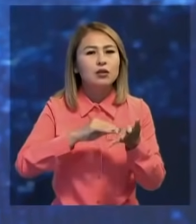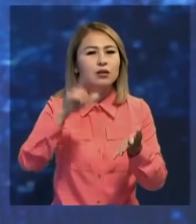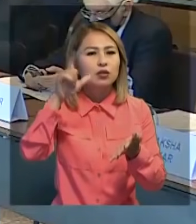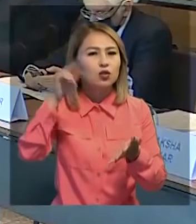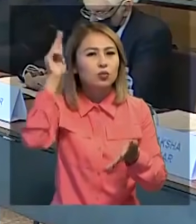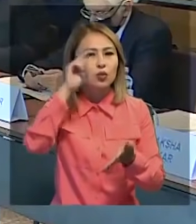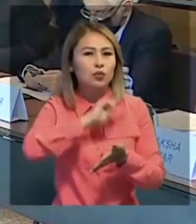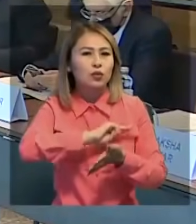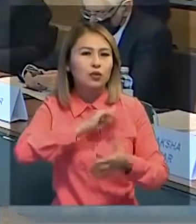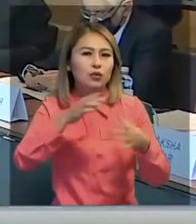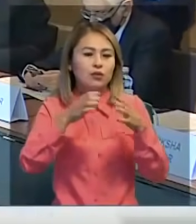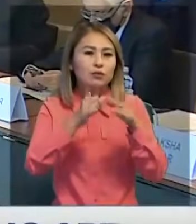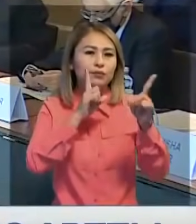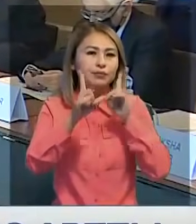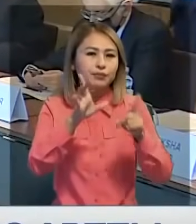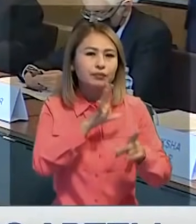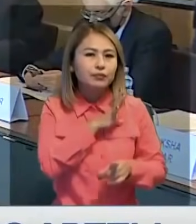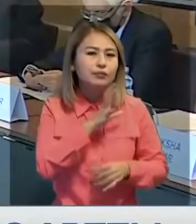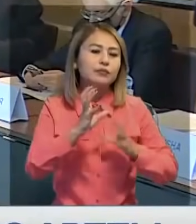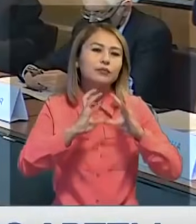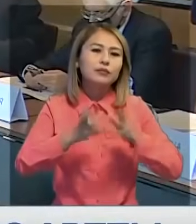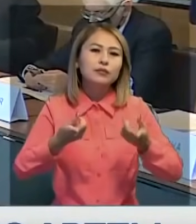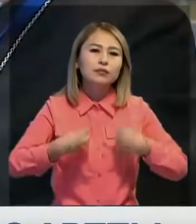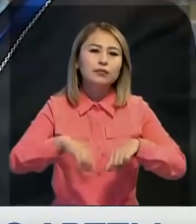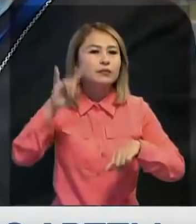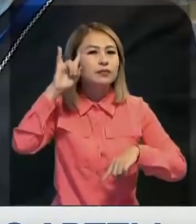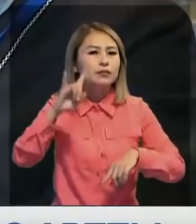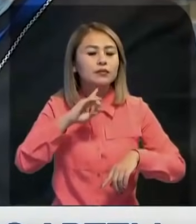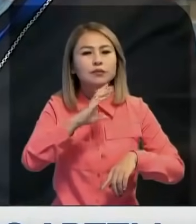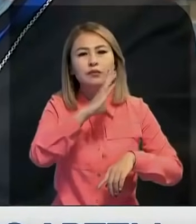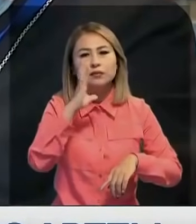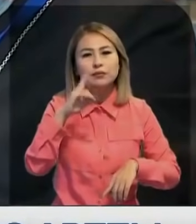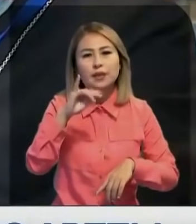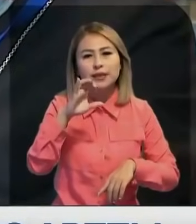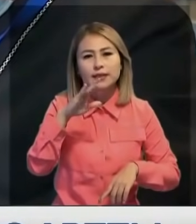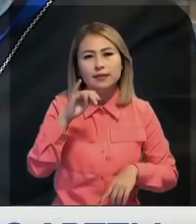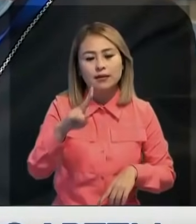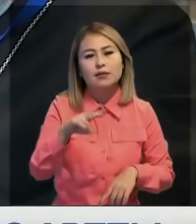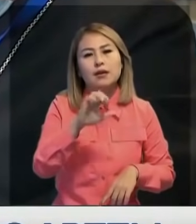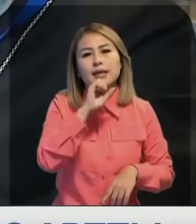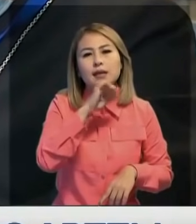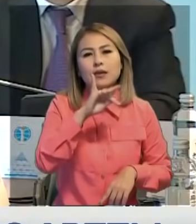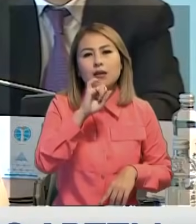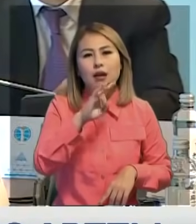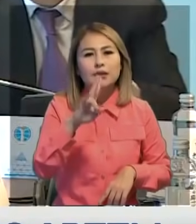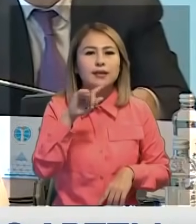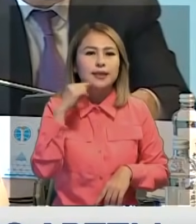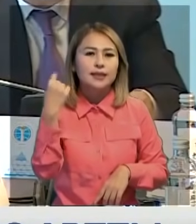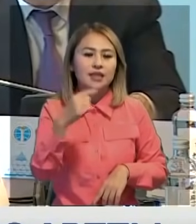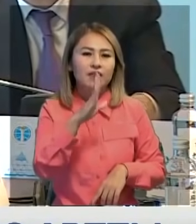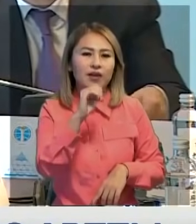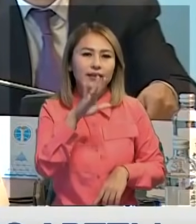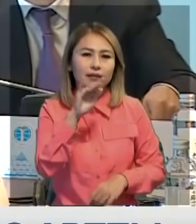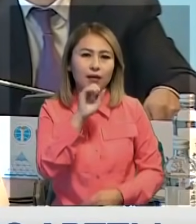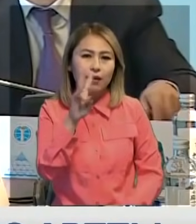хатшылыққа қарасты жұмыс тобының отырысы өтті. Оған беделді халықаралық ұйымдар мен Қазақстан, Сауд Арабиясы, Пәкістан, Мысыр,